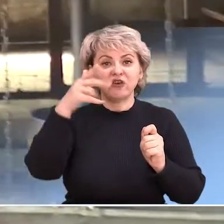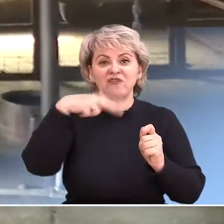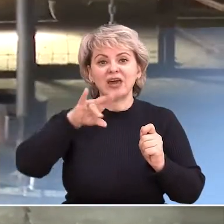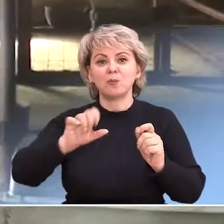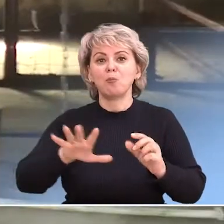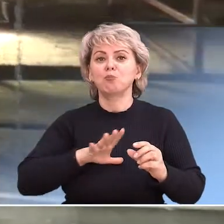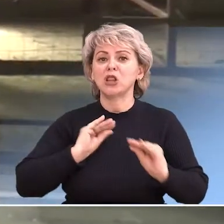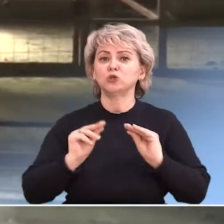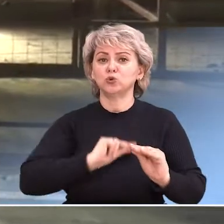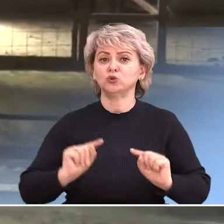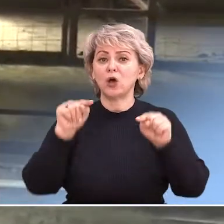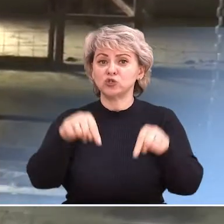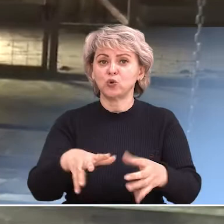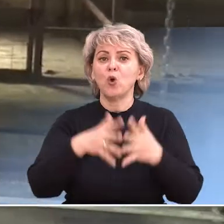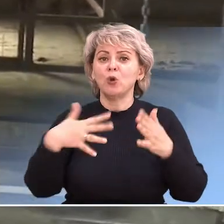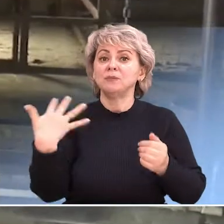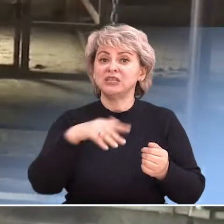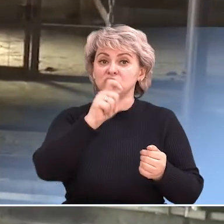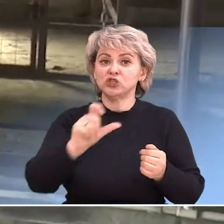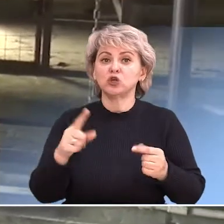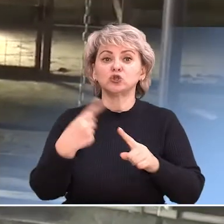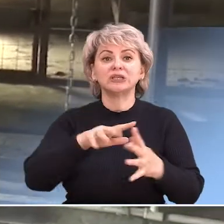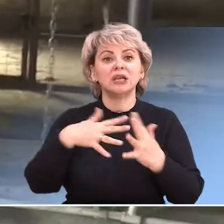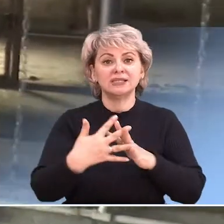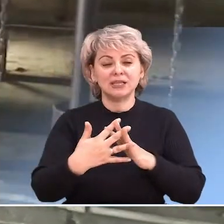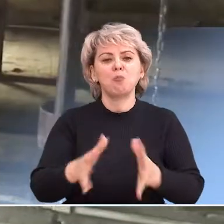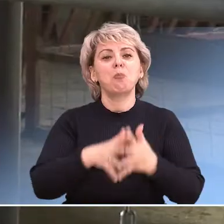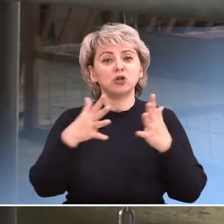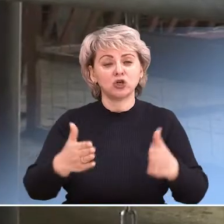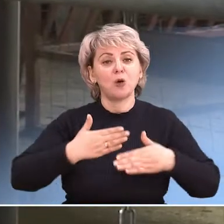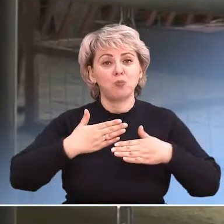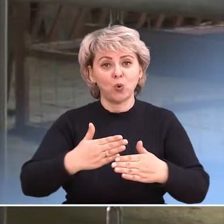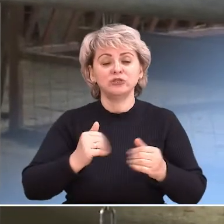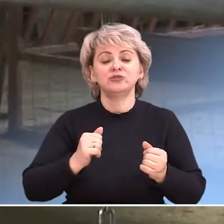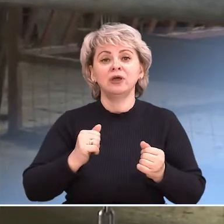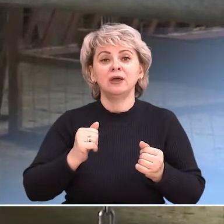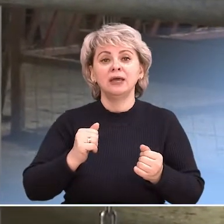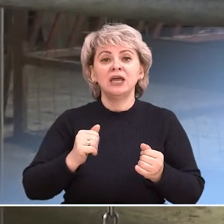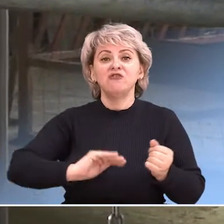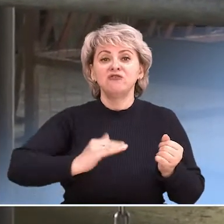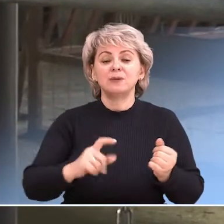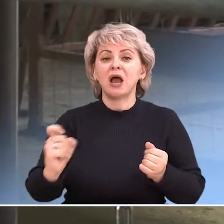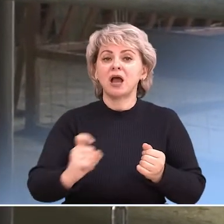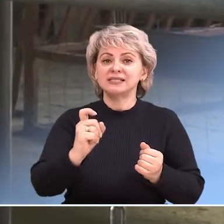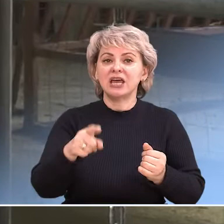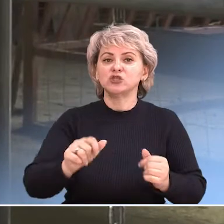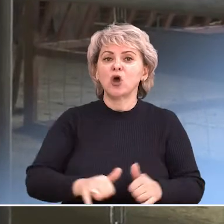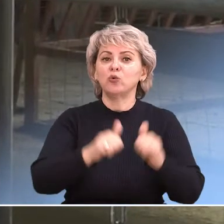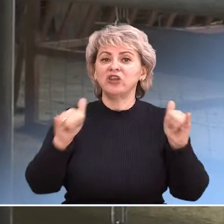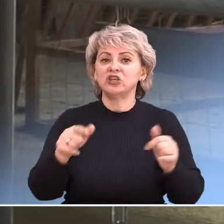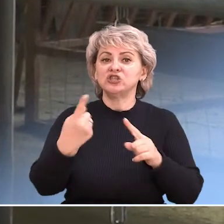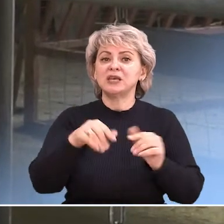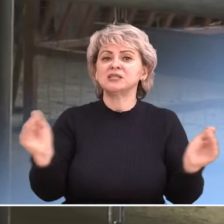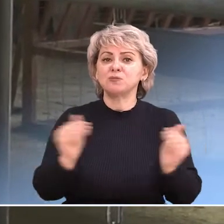открытия животноводческих ферм было трудоустроено более 50 человек, что для села не такая уж и маленькая цифра. Фермерские